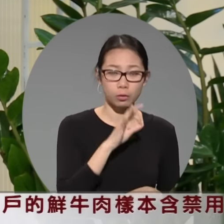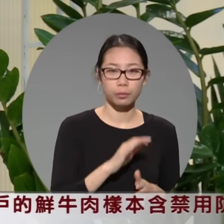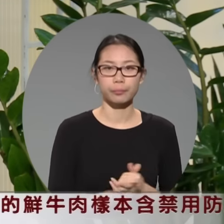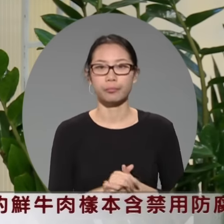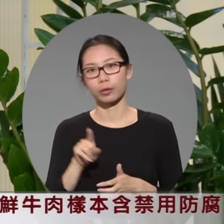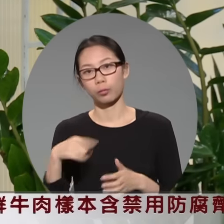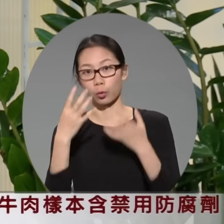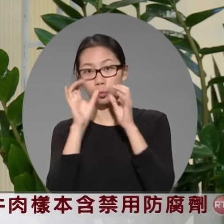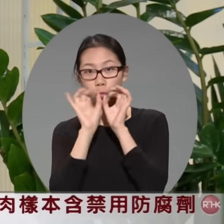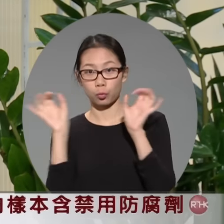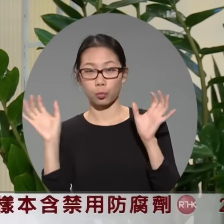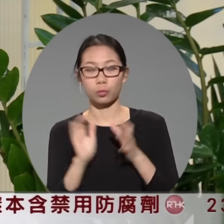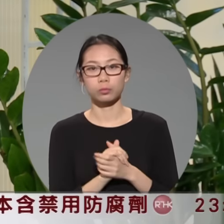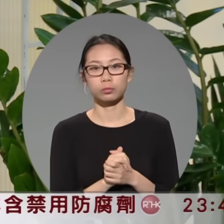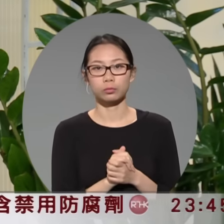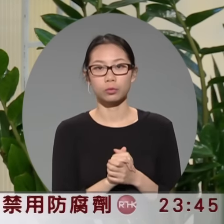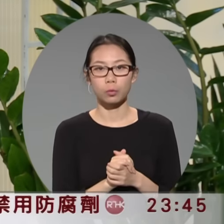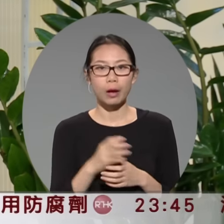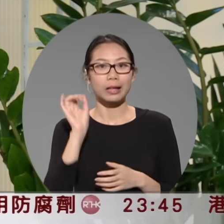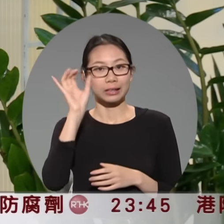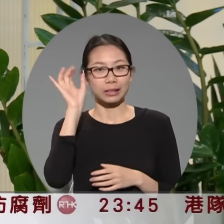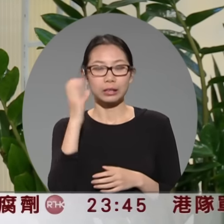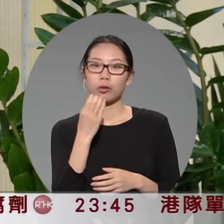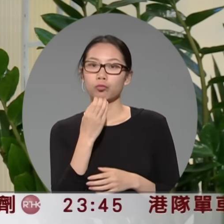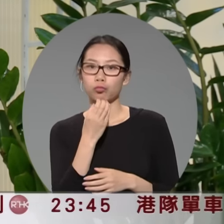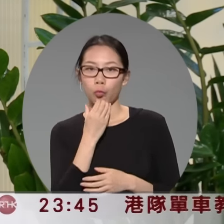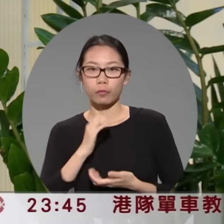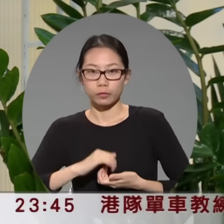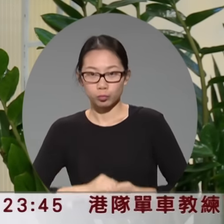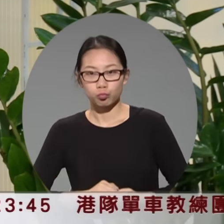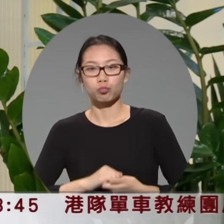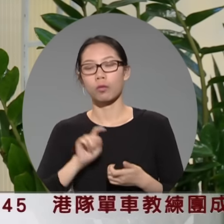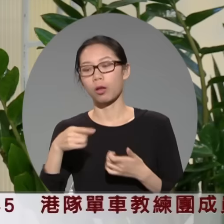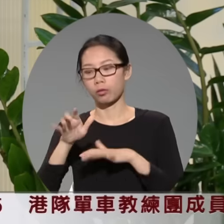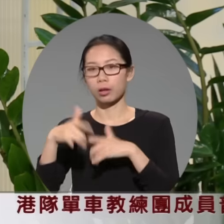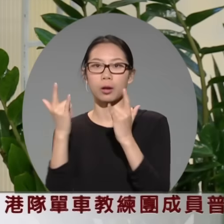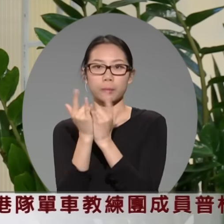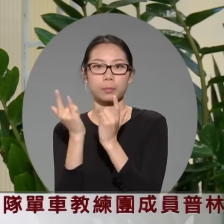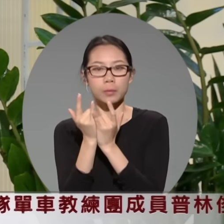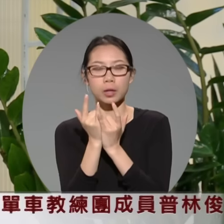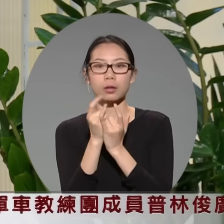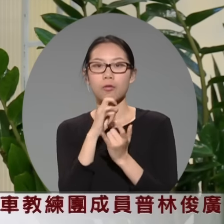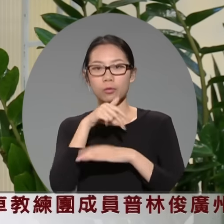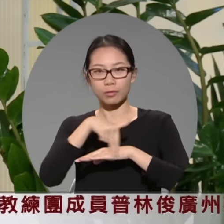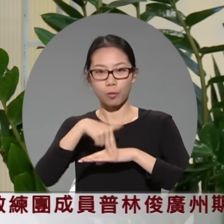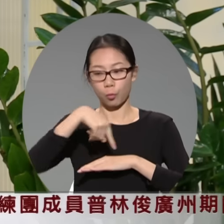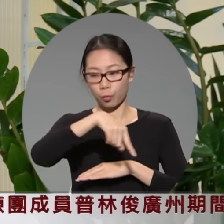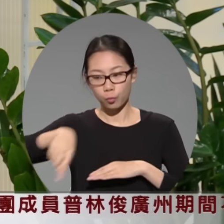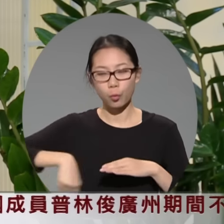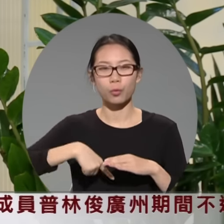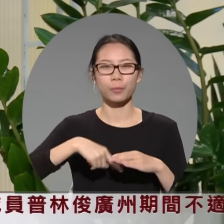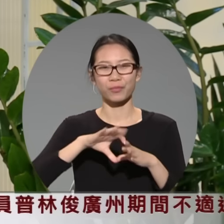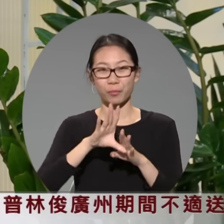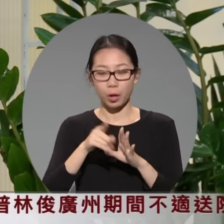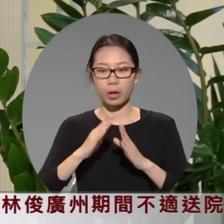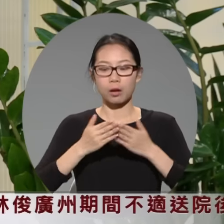都是就是建議在東大嶼都會和新界北設立一個策略增長區，當中涉及拆遷和填海這些